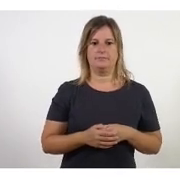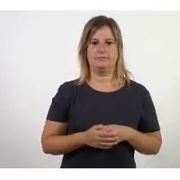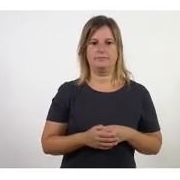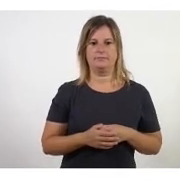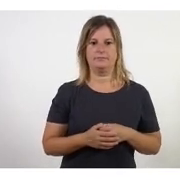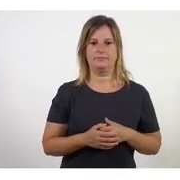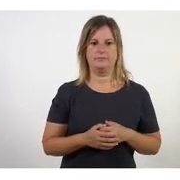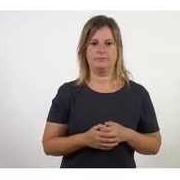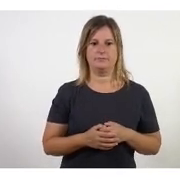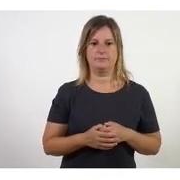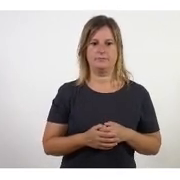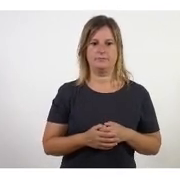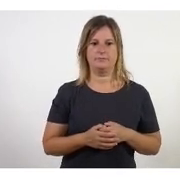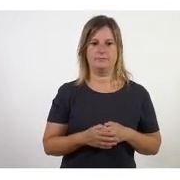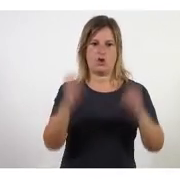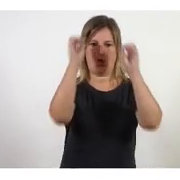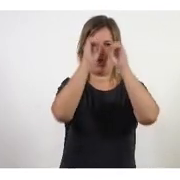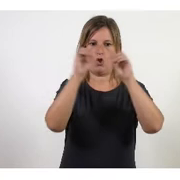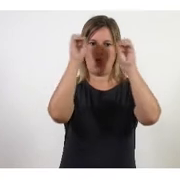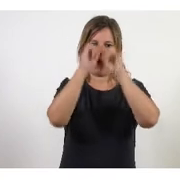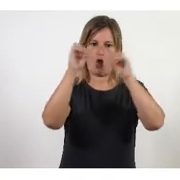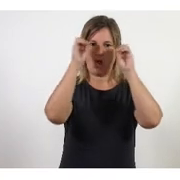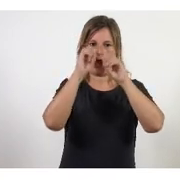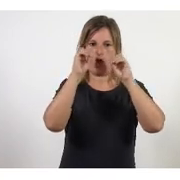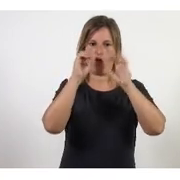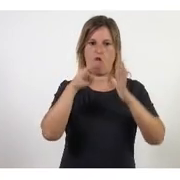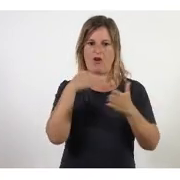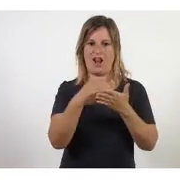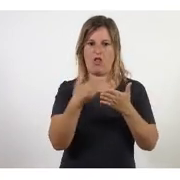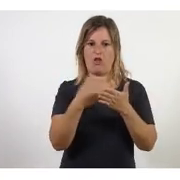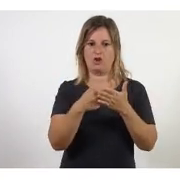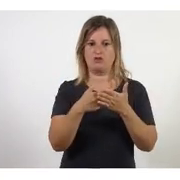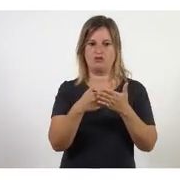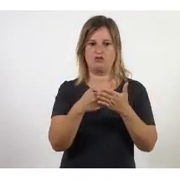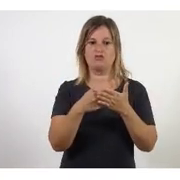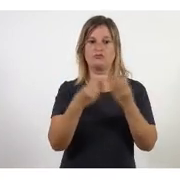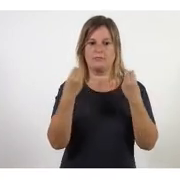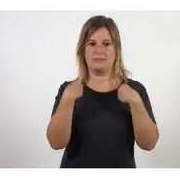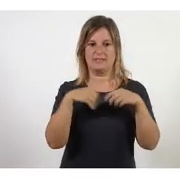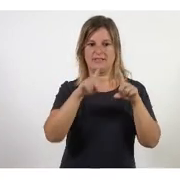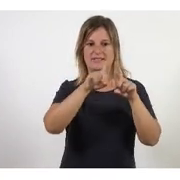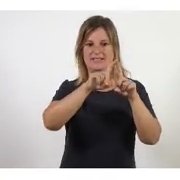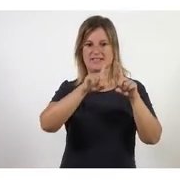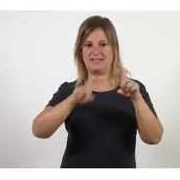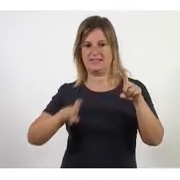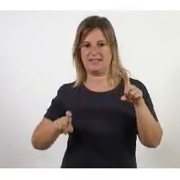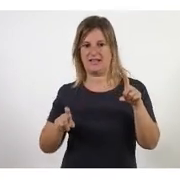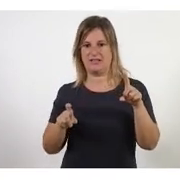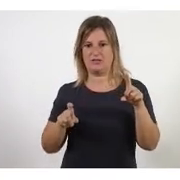Google, de Google Docs, on tinc les tecles. I selecciono